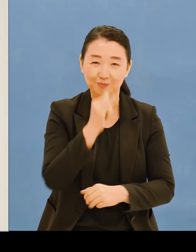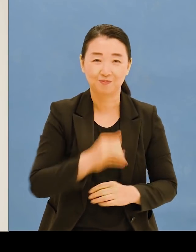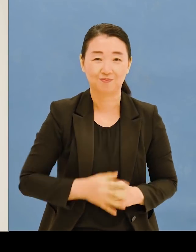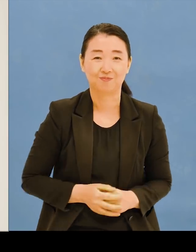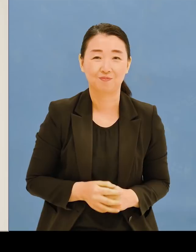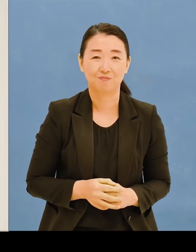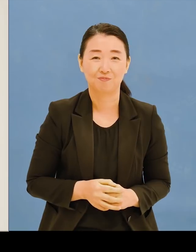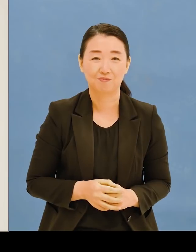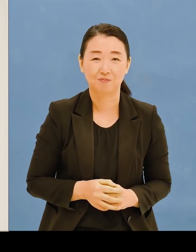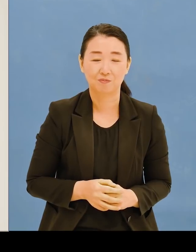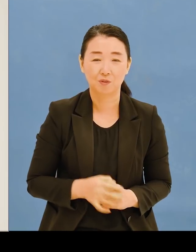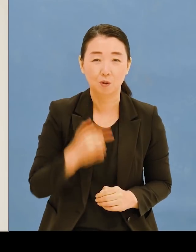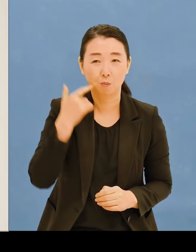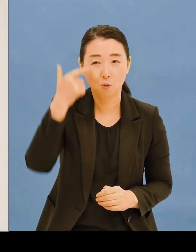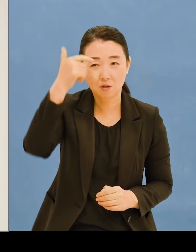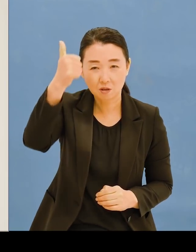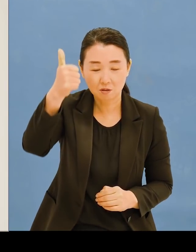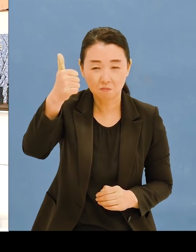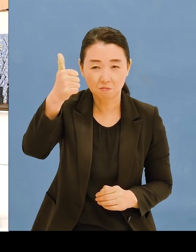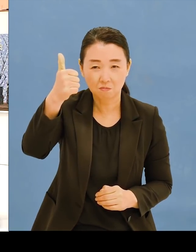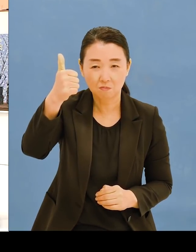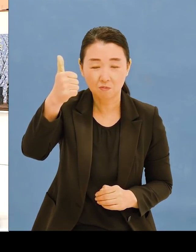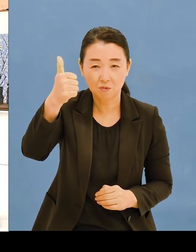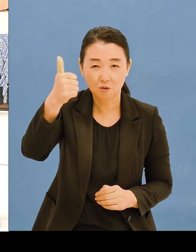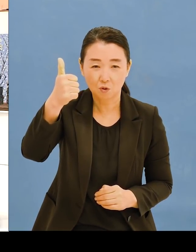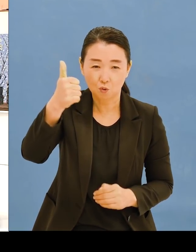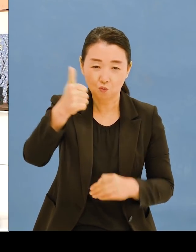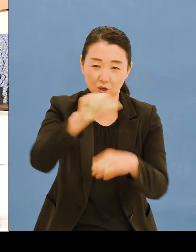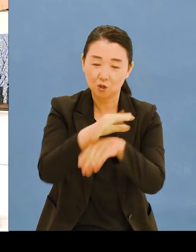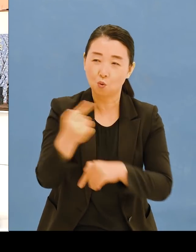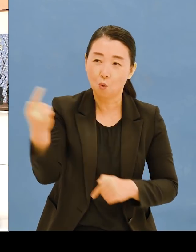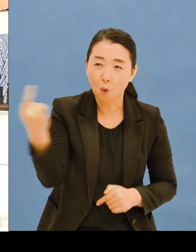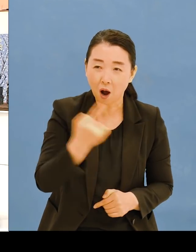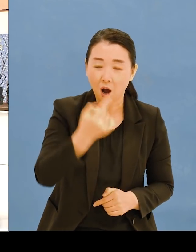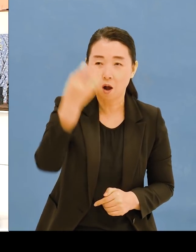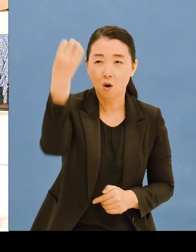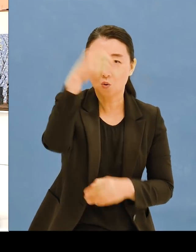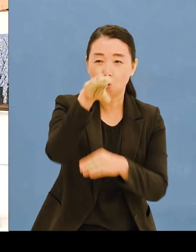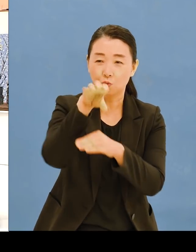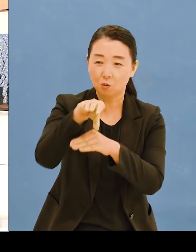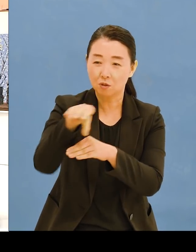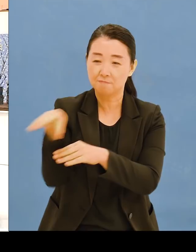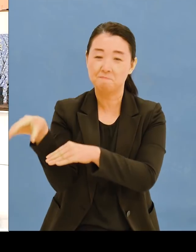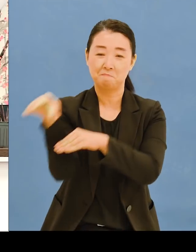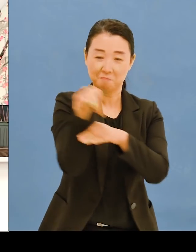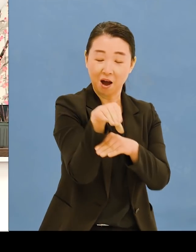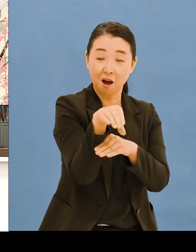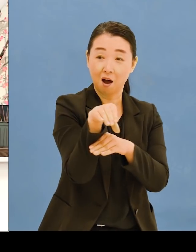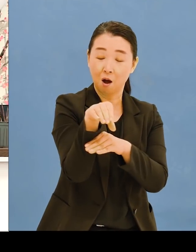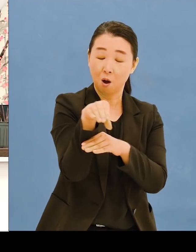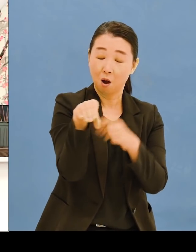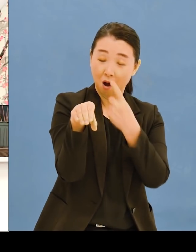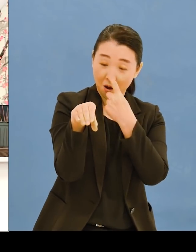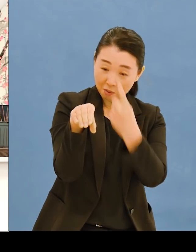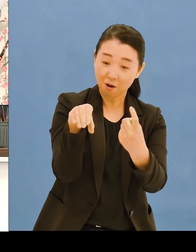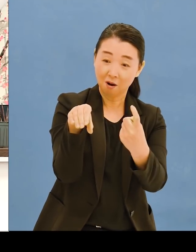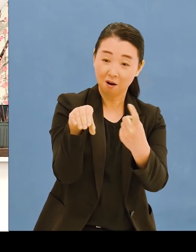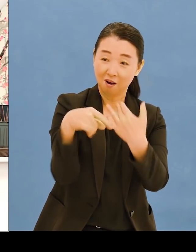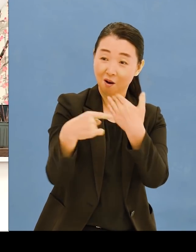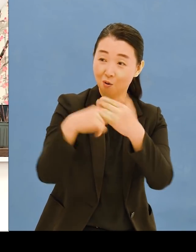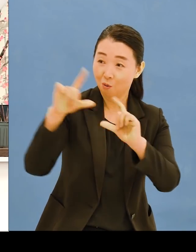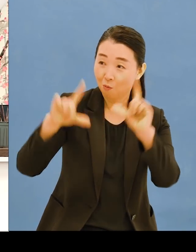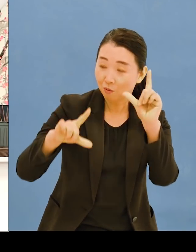그 목사님들이 한결같이 오실 때마다 이 대형 세단 고급 차를 타시는 거예요. 멋있어, 멋있어.